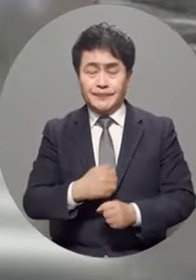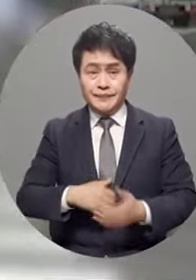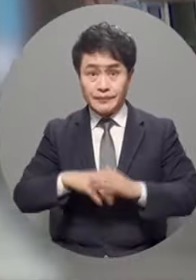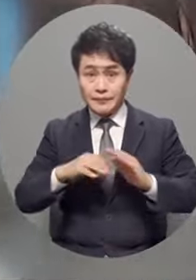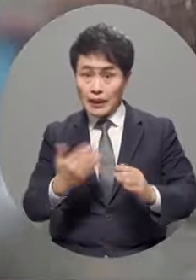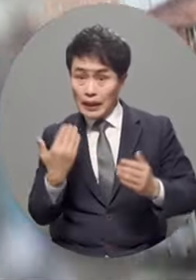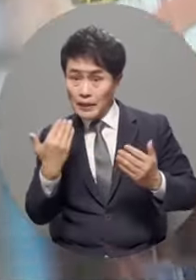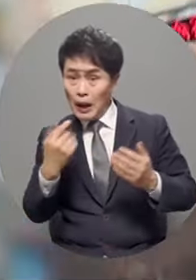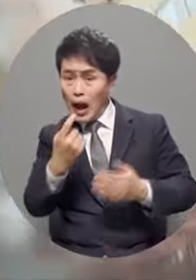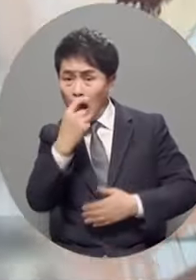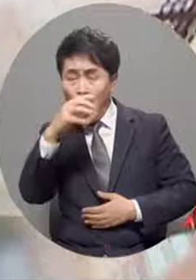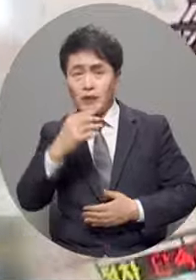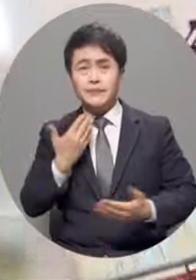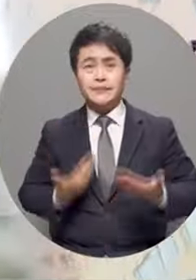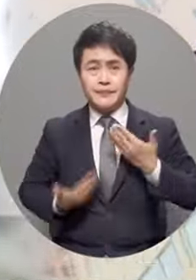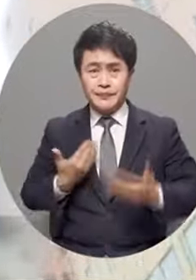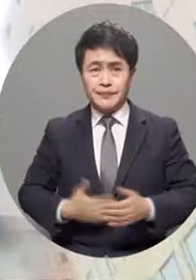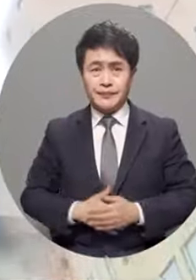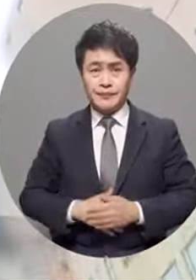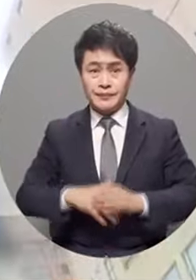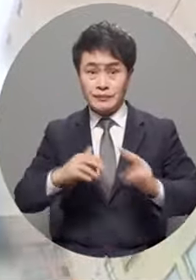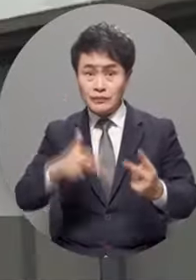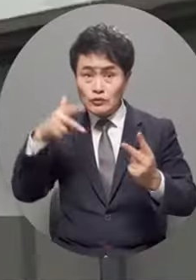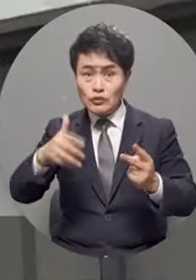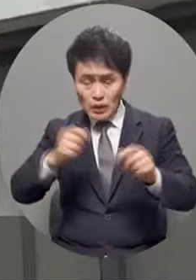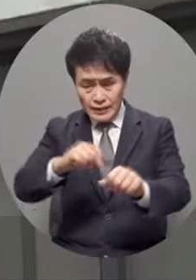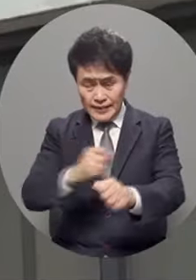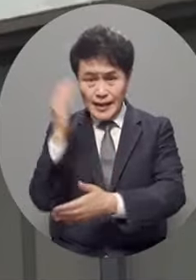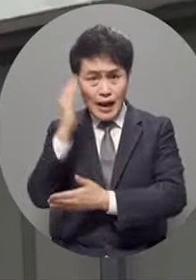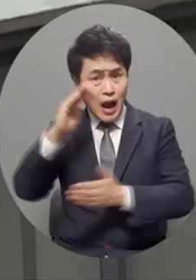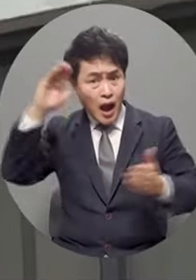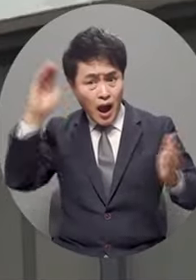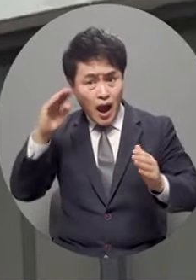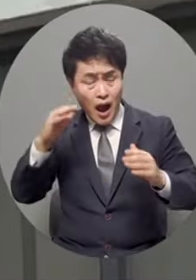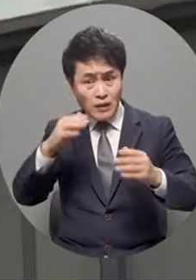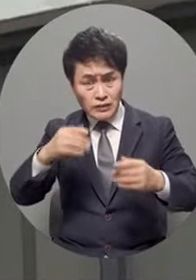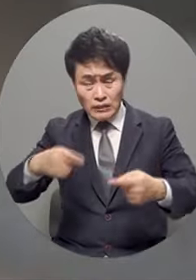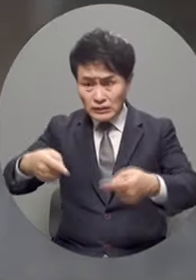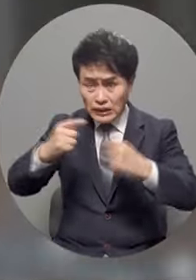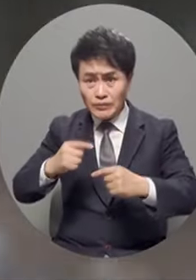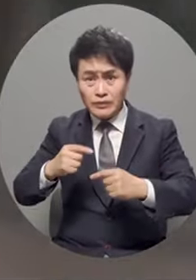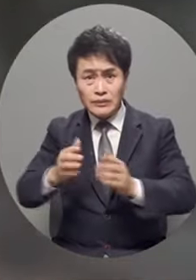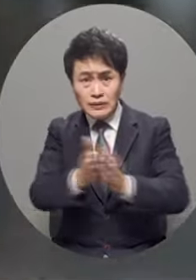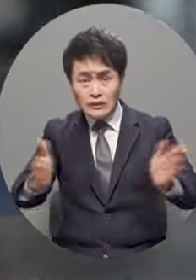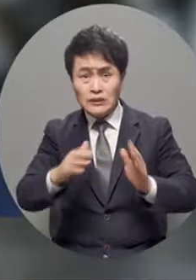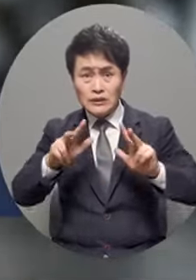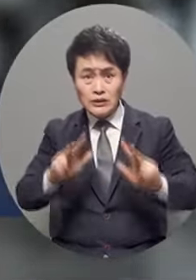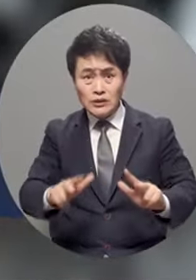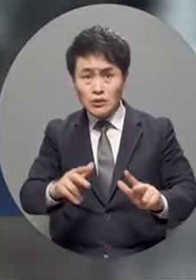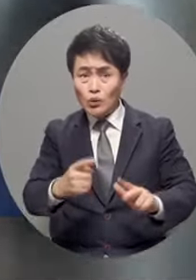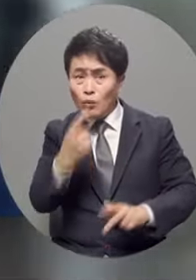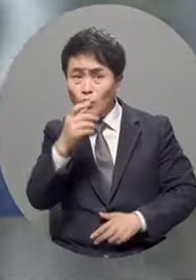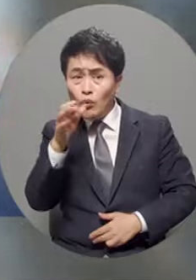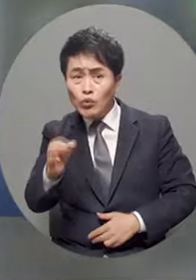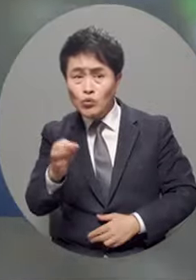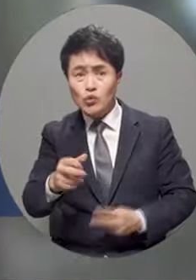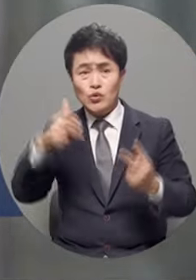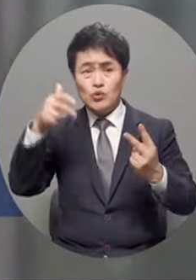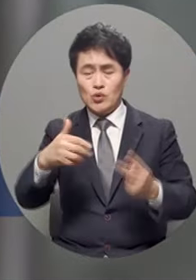인근 학원들만 바빠졌습니다. 2주짜리 특강으로 학생 끌기에 나선 겁니다. 지금 이게 수강료가